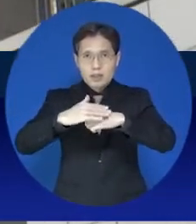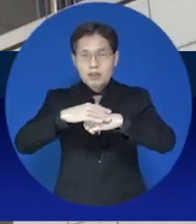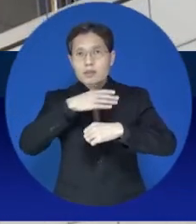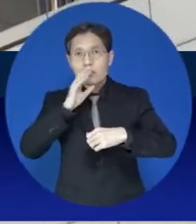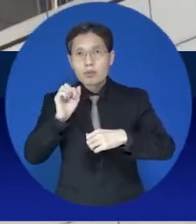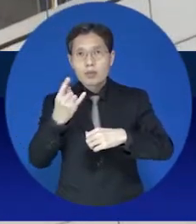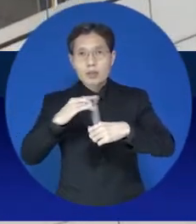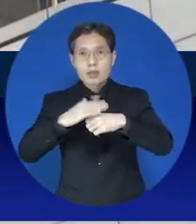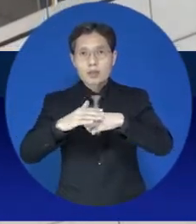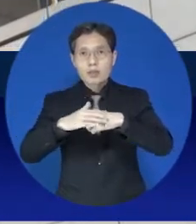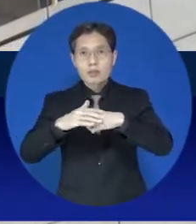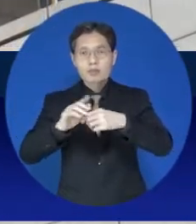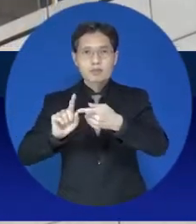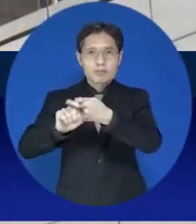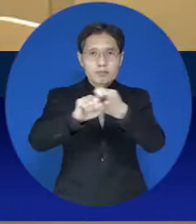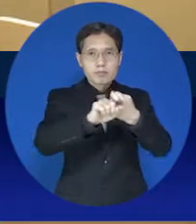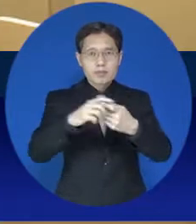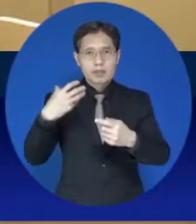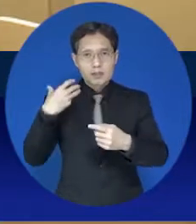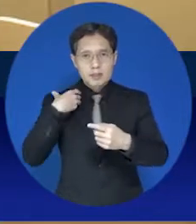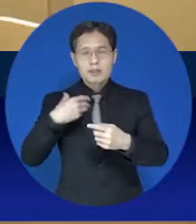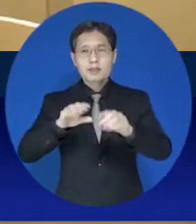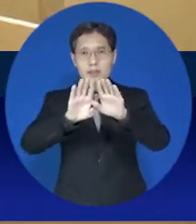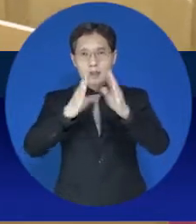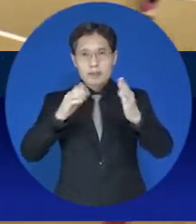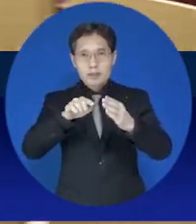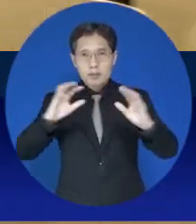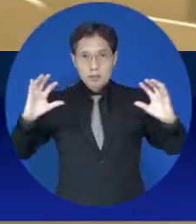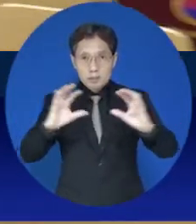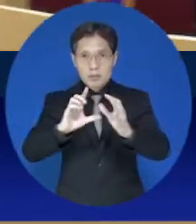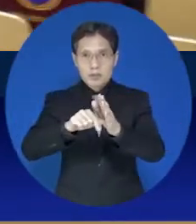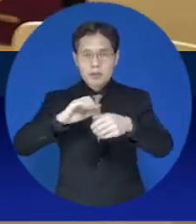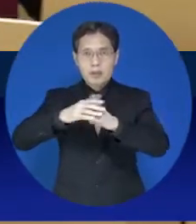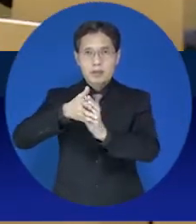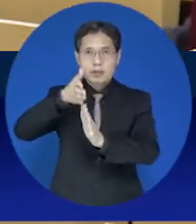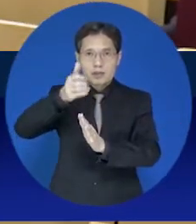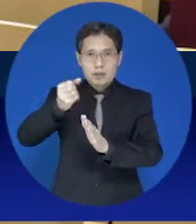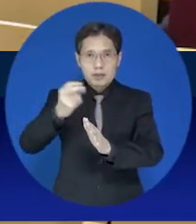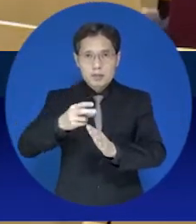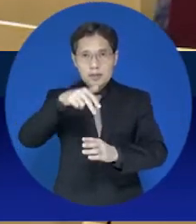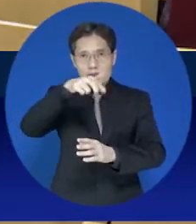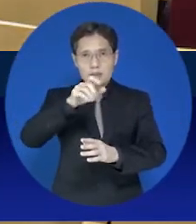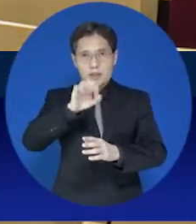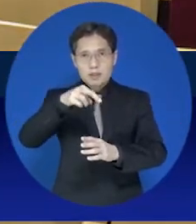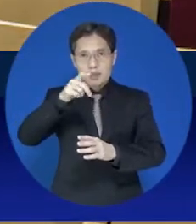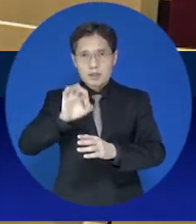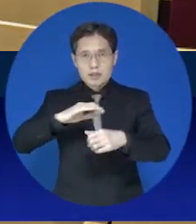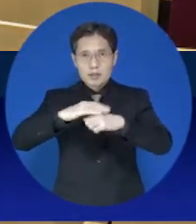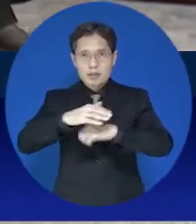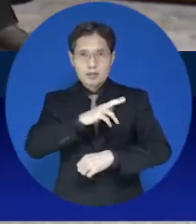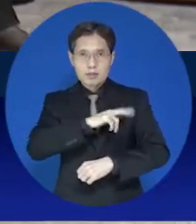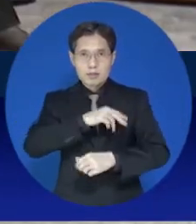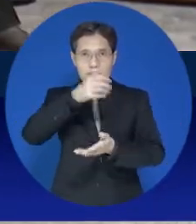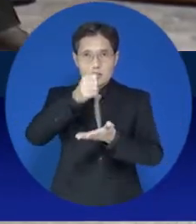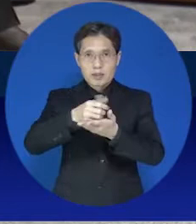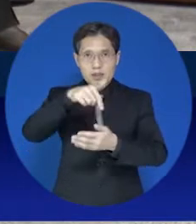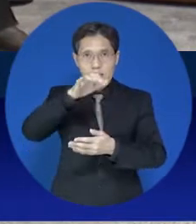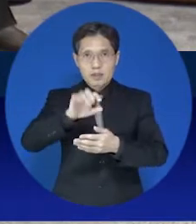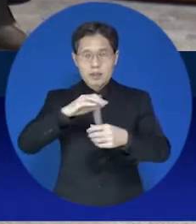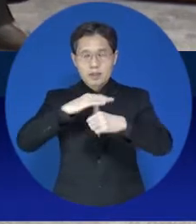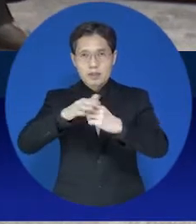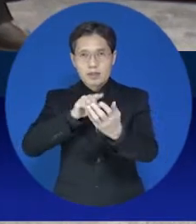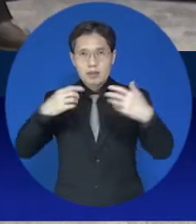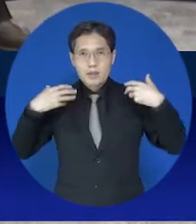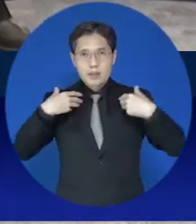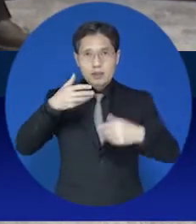연합회 주관으로 열렸습니다 이날 행사에는 권영진 시장을 비롯해 장 상수 대구시 회의장과 강은희 대구시